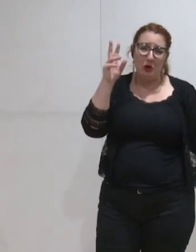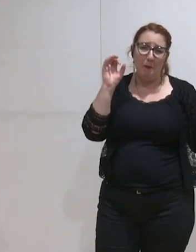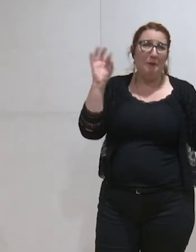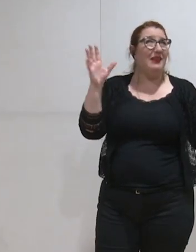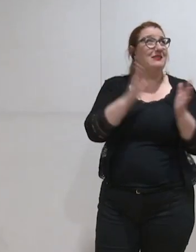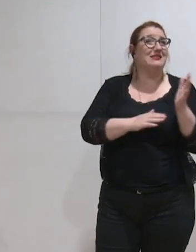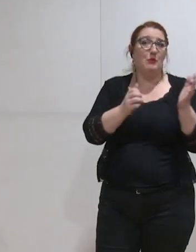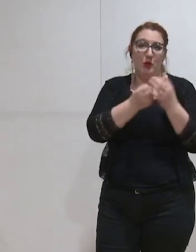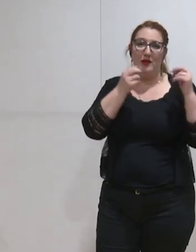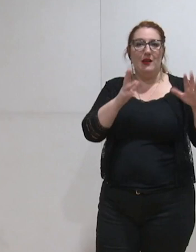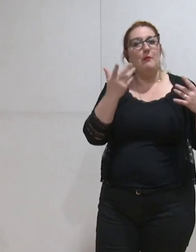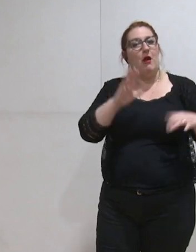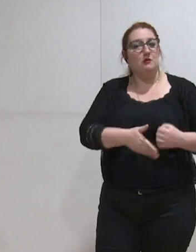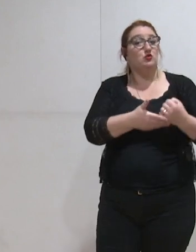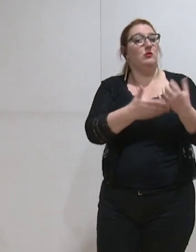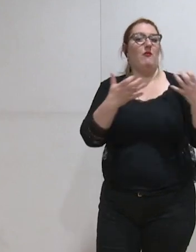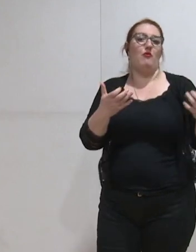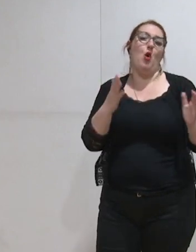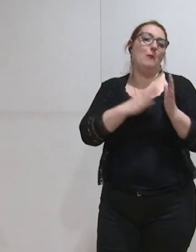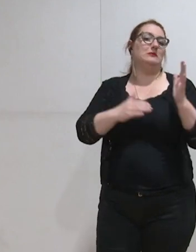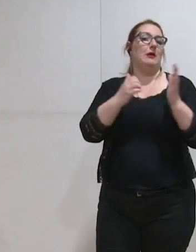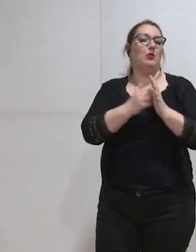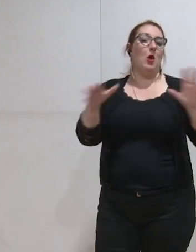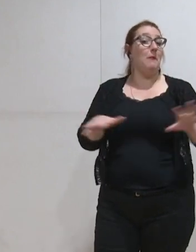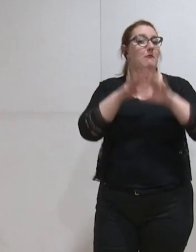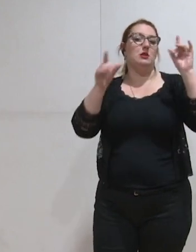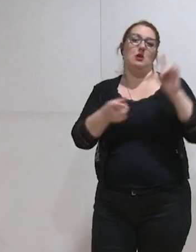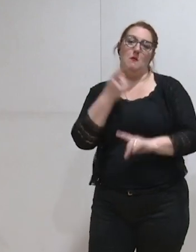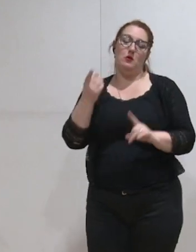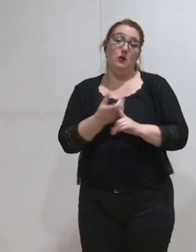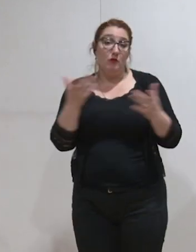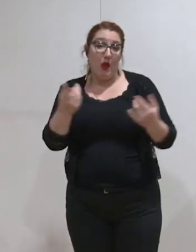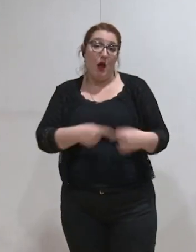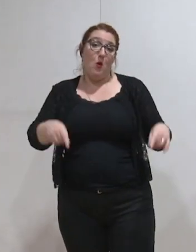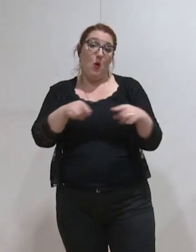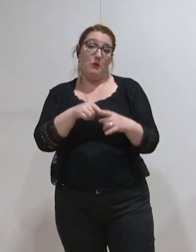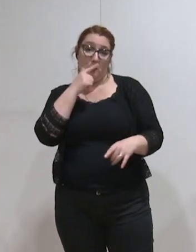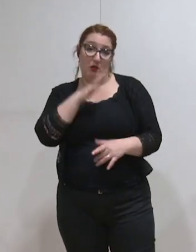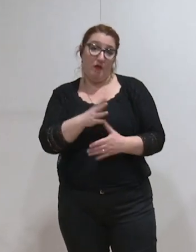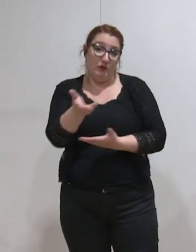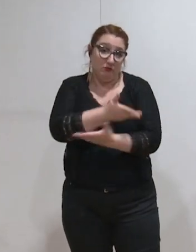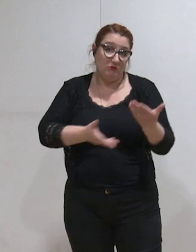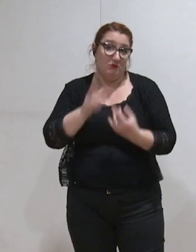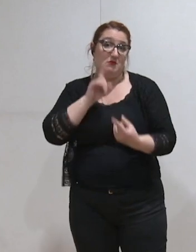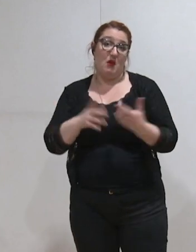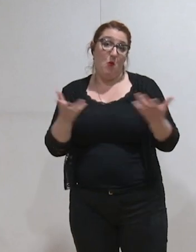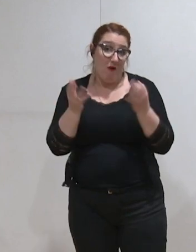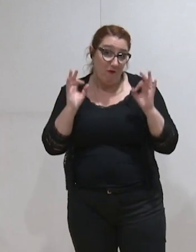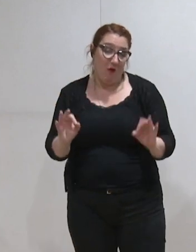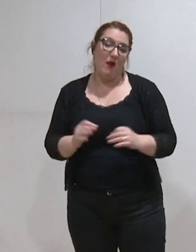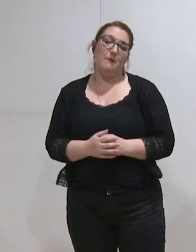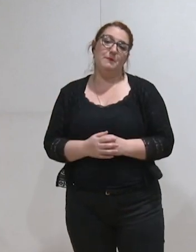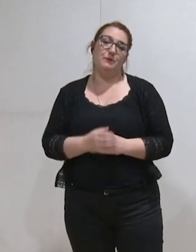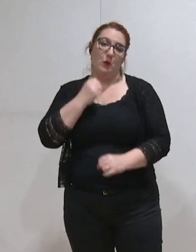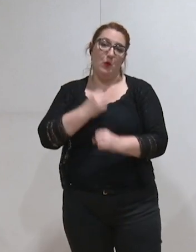ils tiennent à ce symbole de soutien voilà ce qu'on débat dans ce comité d'avis nous travaillons effectivement pour améliorer